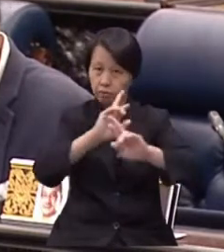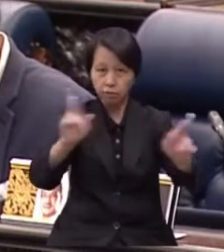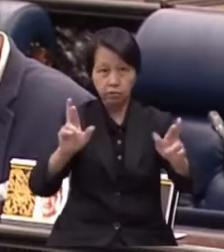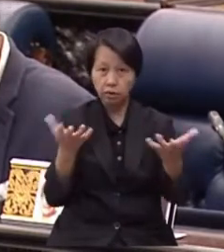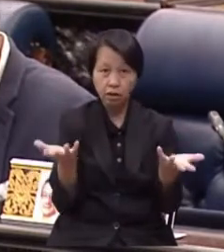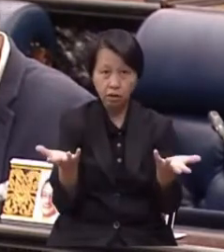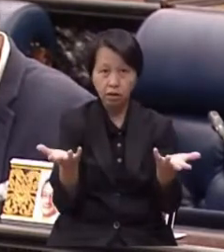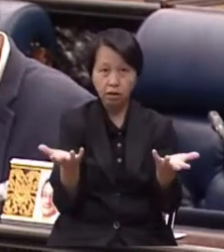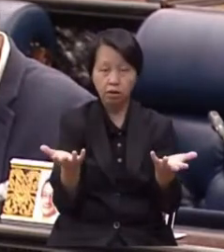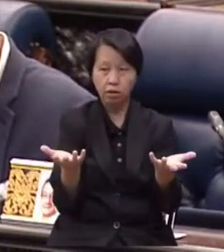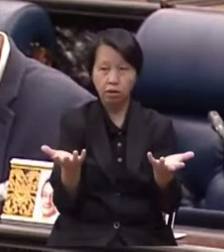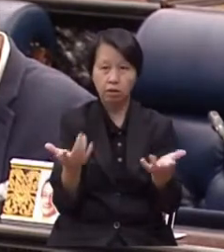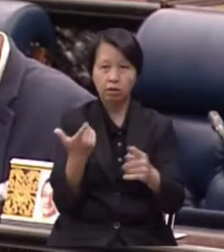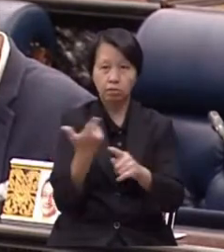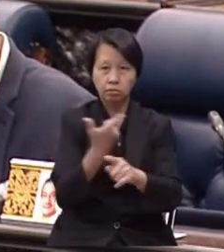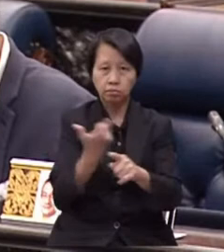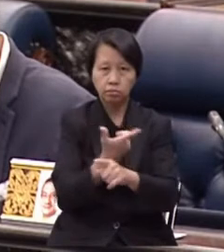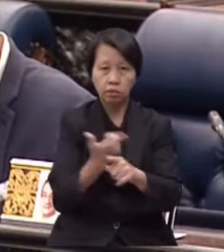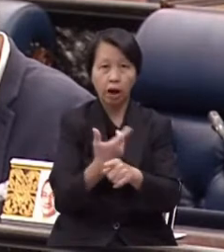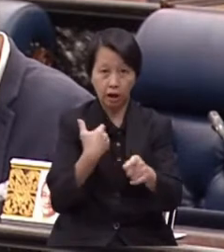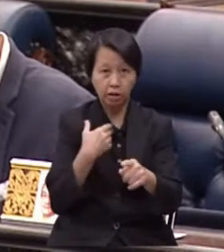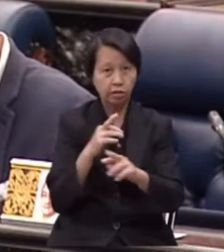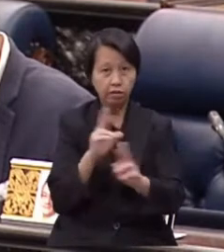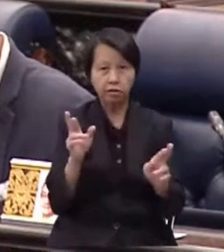dari sudut melatihkan